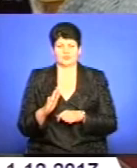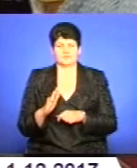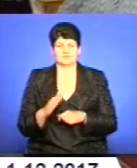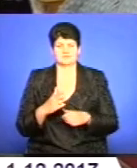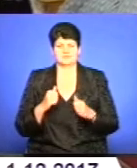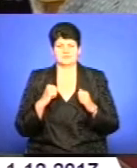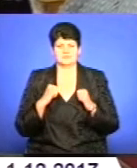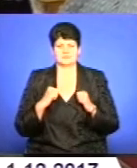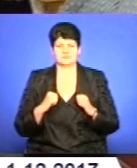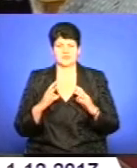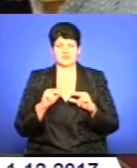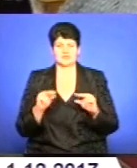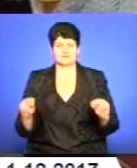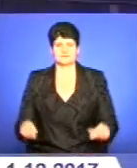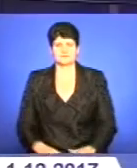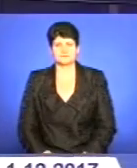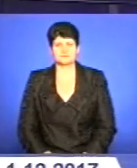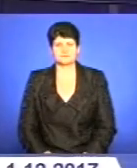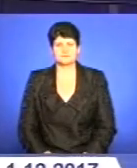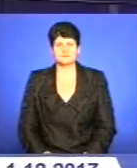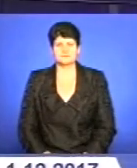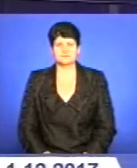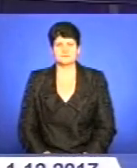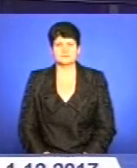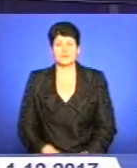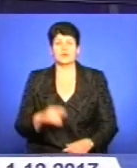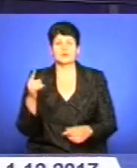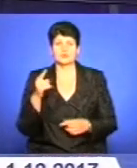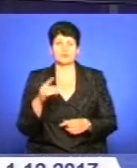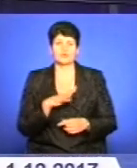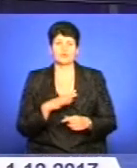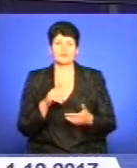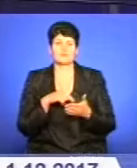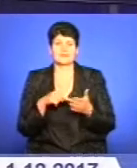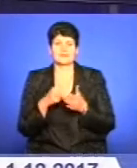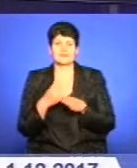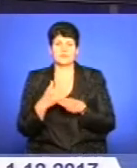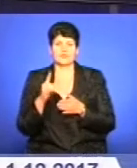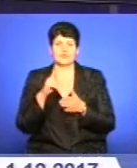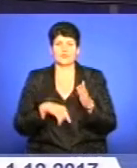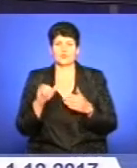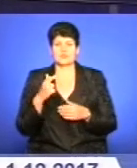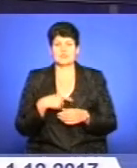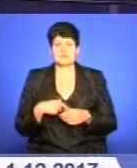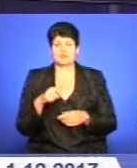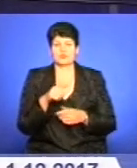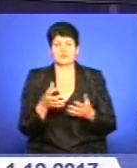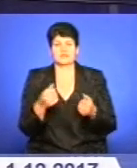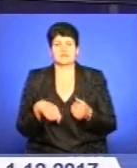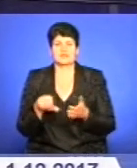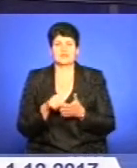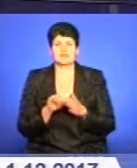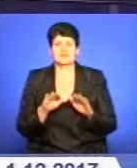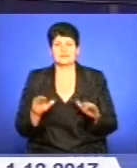Соломія Струс, Андрій Бодак, Вісті ТТБ. У Тернополі відбувся міський етап фестивалю «Повір у себе». У ньому взяли участь